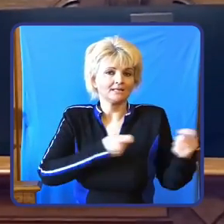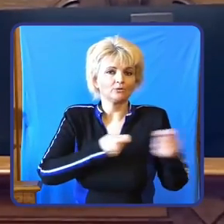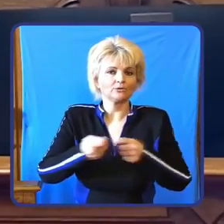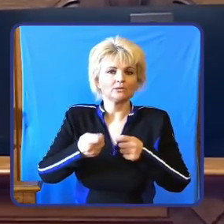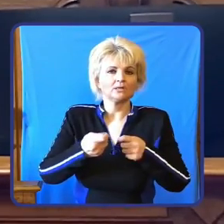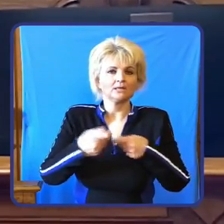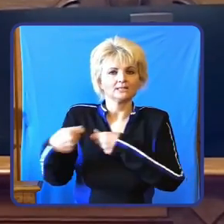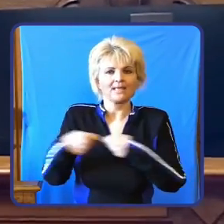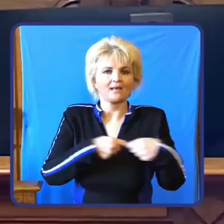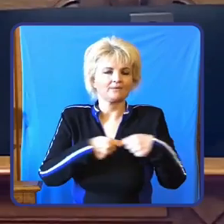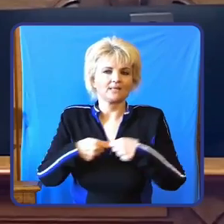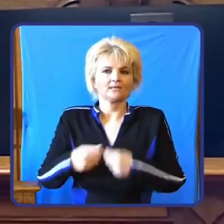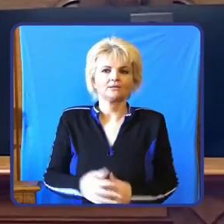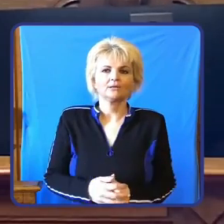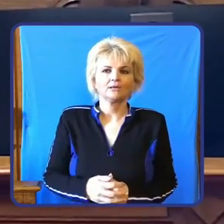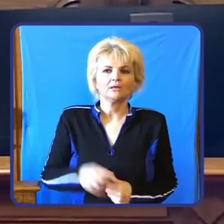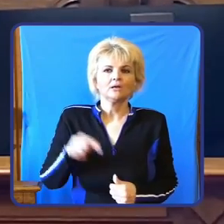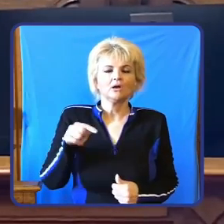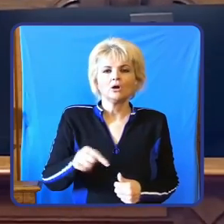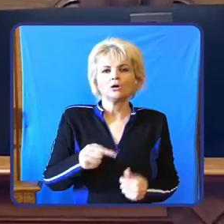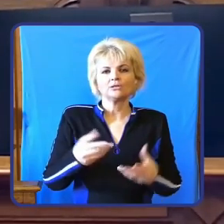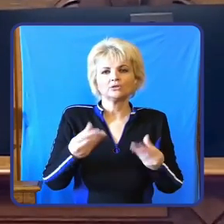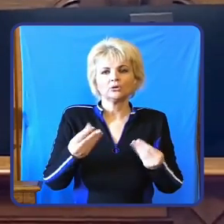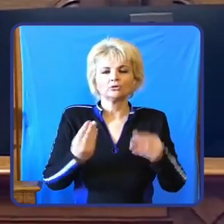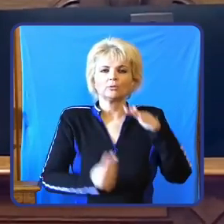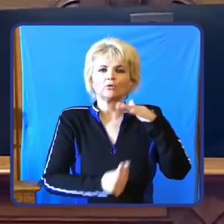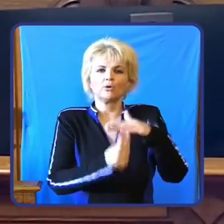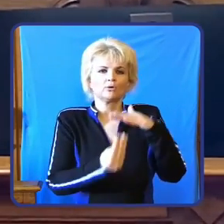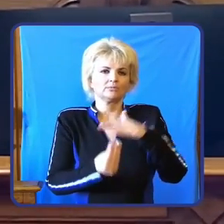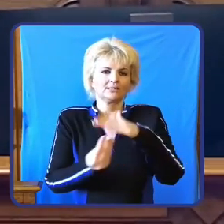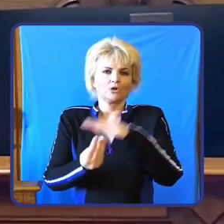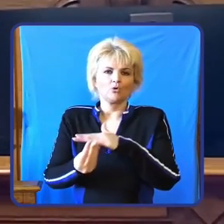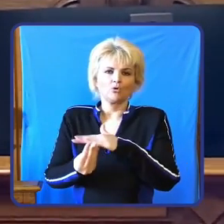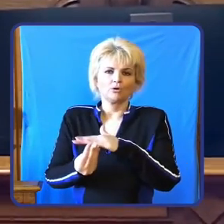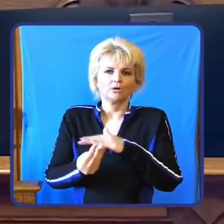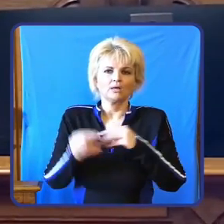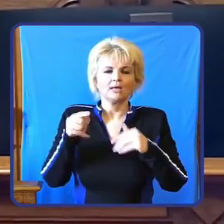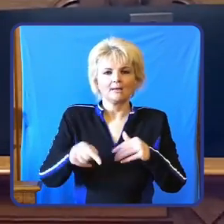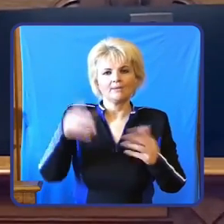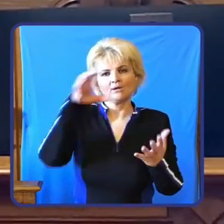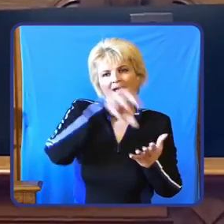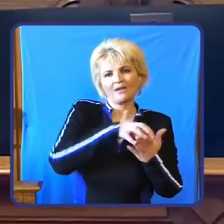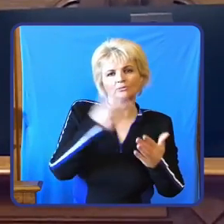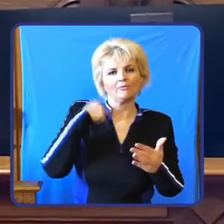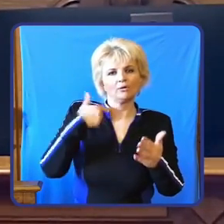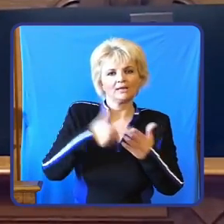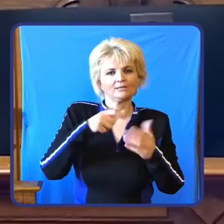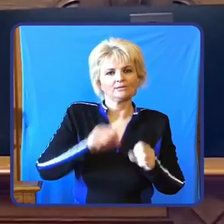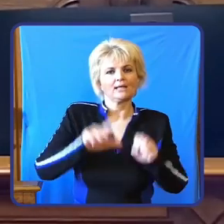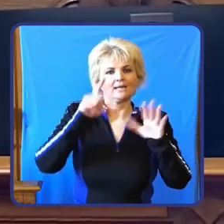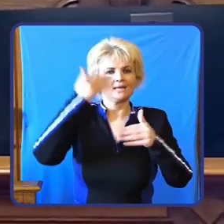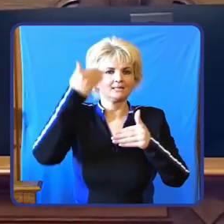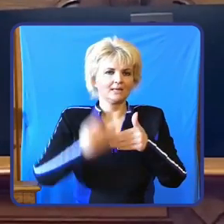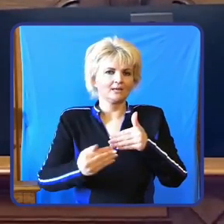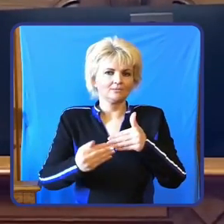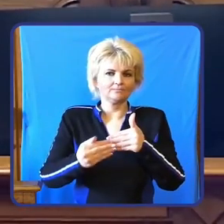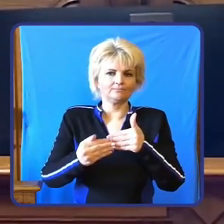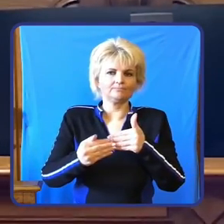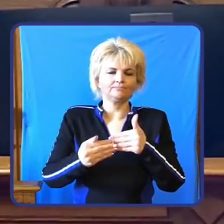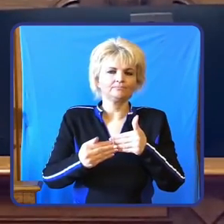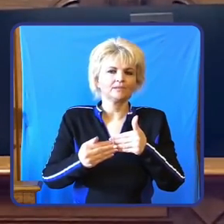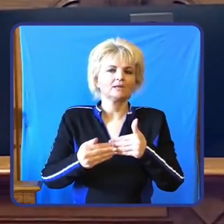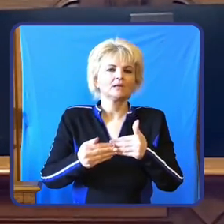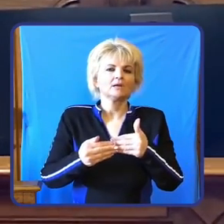szervezet, amelynek az az irdatlan mennyiségű korrupció, ami akár ebben a városban volt 2017-ig.